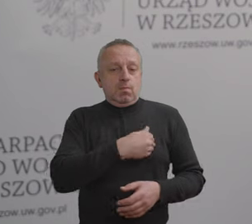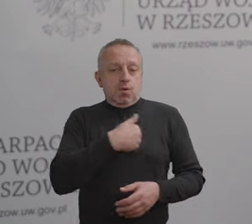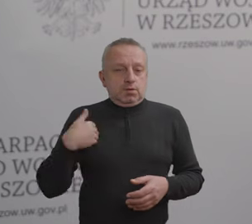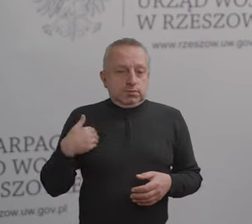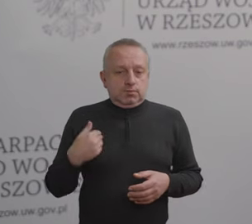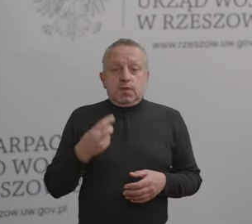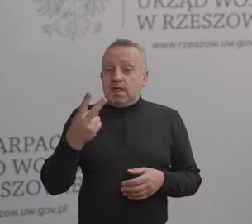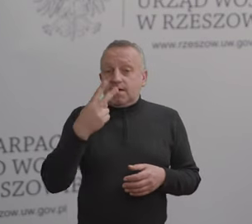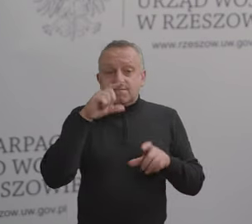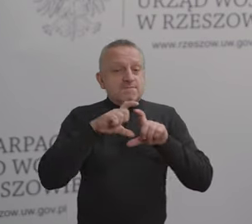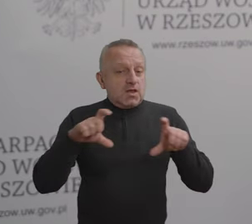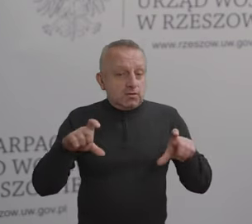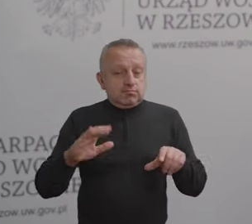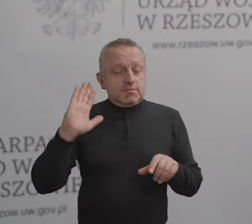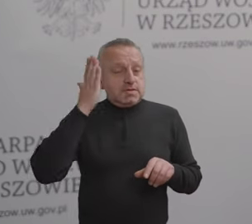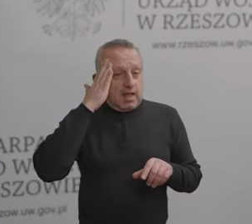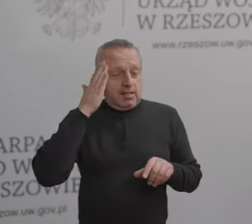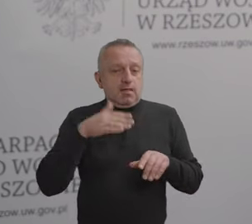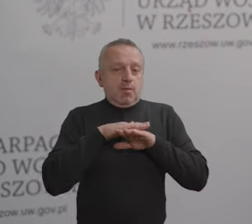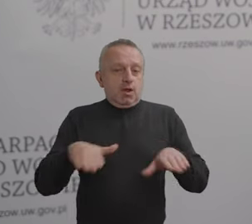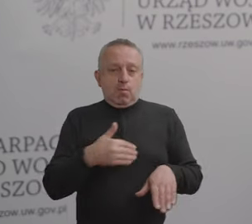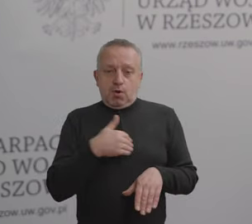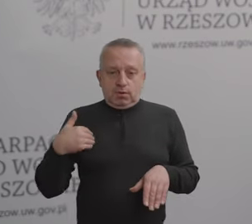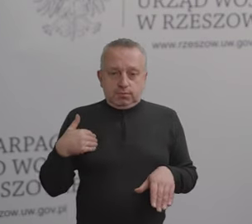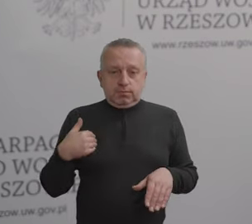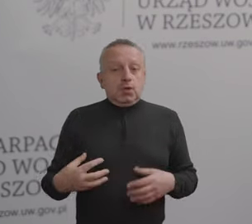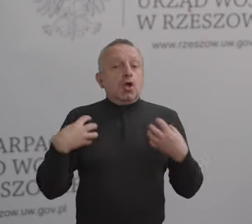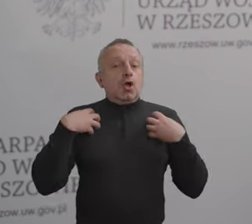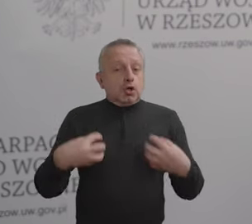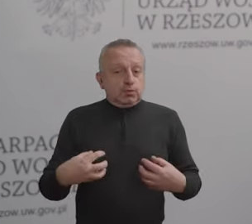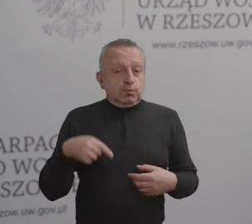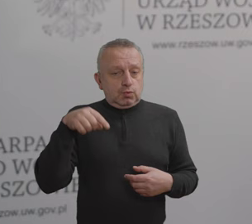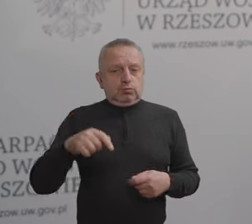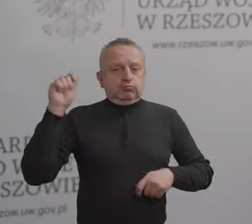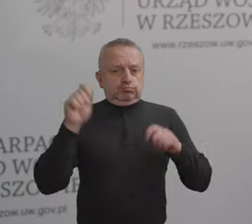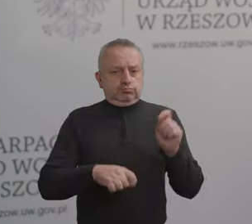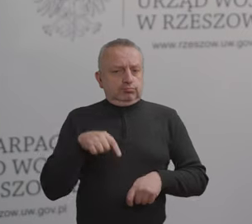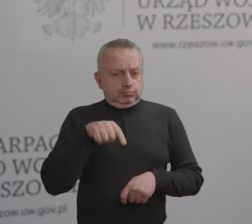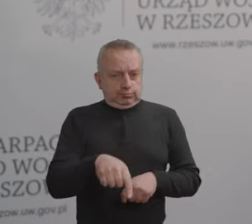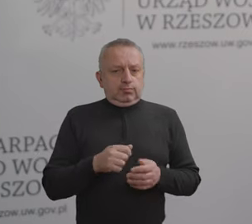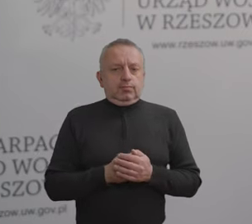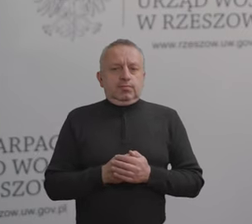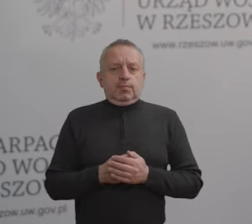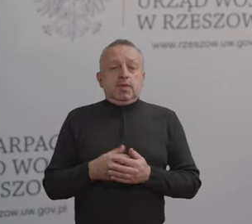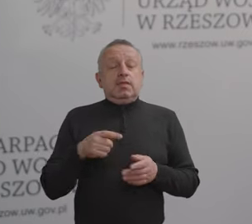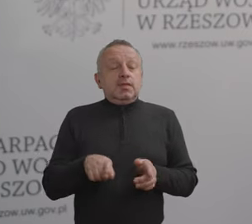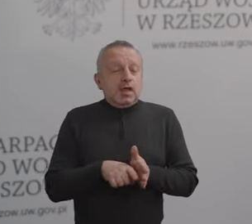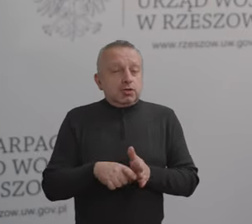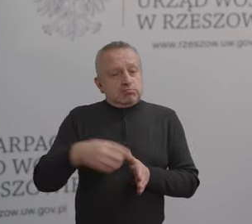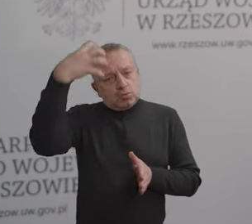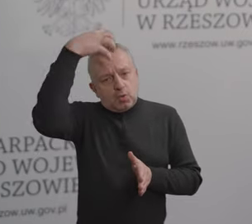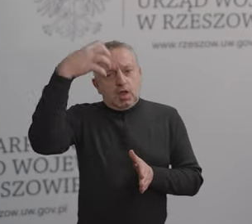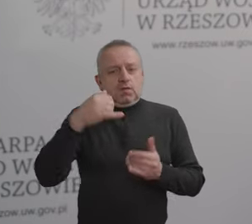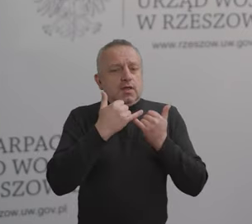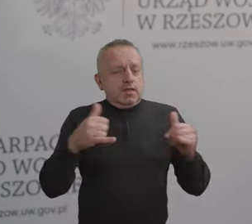jako jedna z wizytówek znanej, niepodległej Polski. Gośćmi bywali tu nie tylko dyplomaci, ale także koronowane